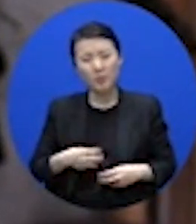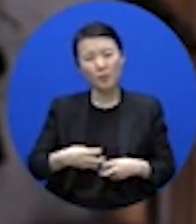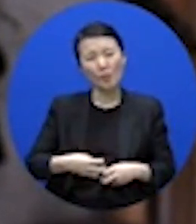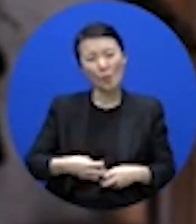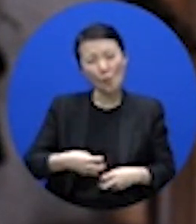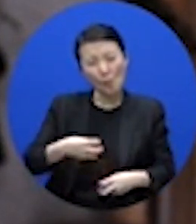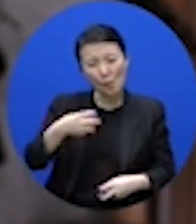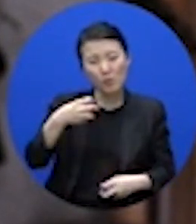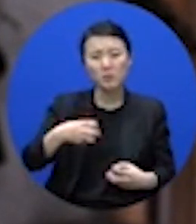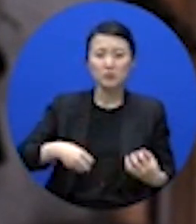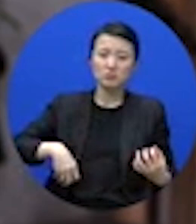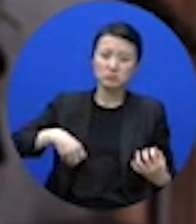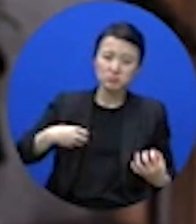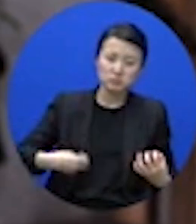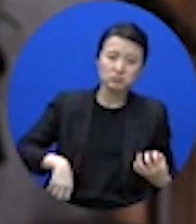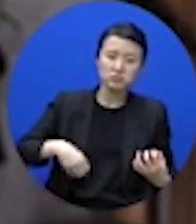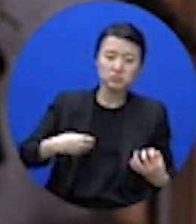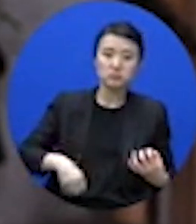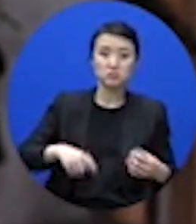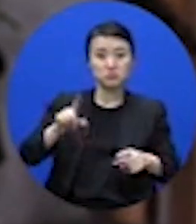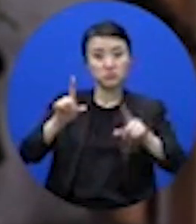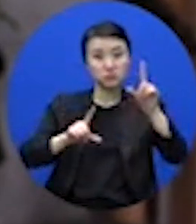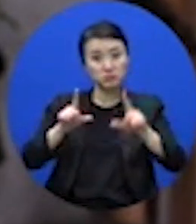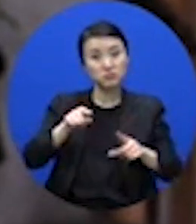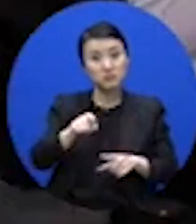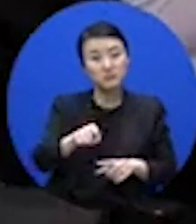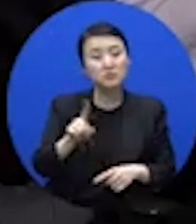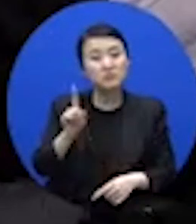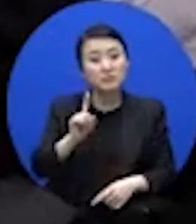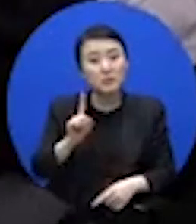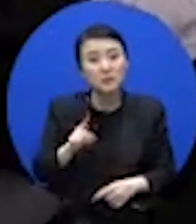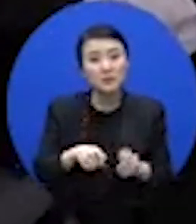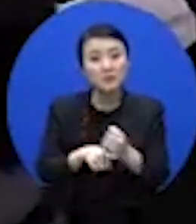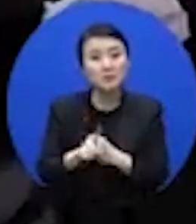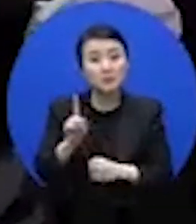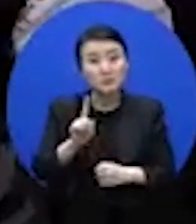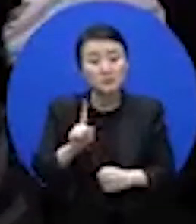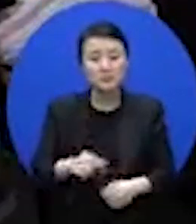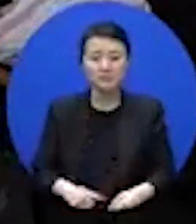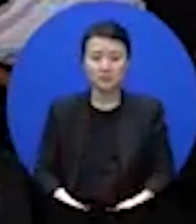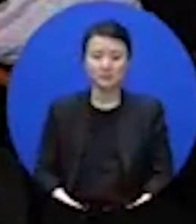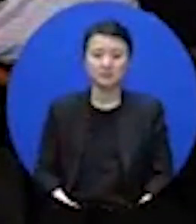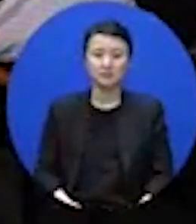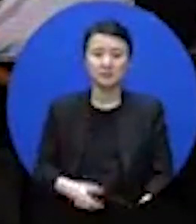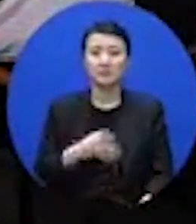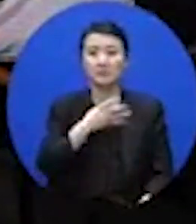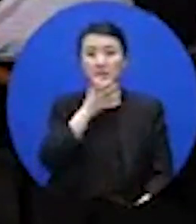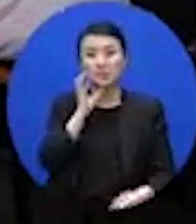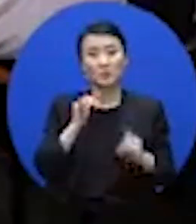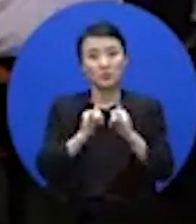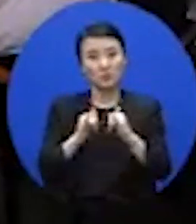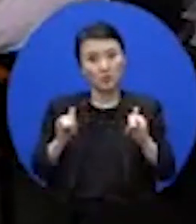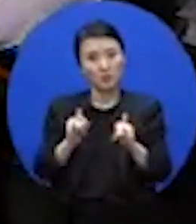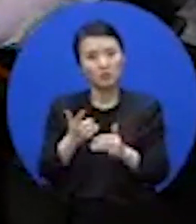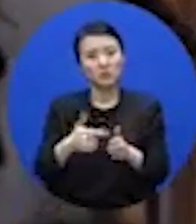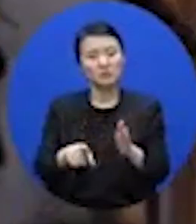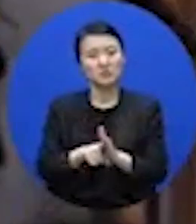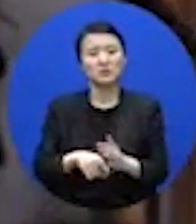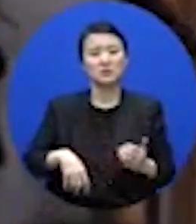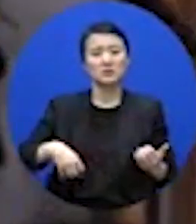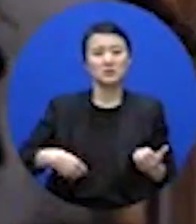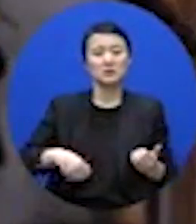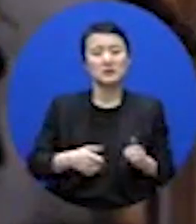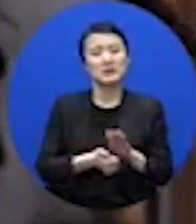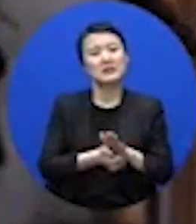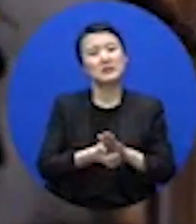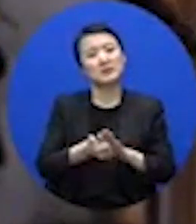저 노인이 기타를 부여잡고 있는 저 기타가 뭘까요? 노인에게는 희망이 될 수도 있고 그 희망이